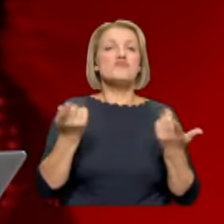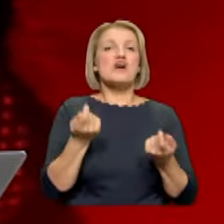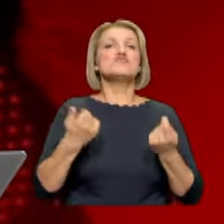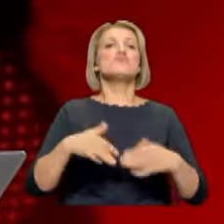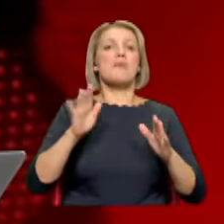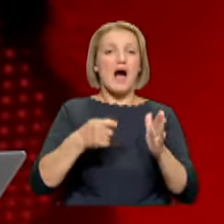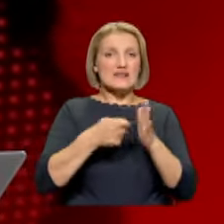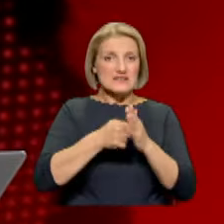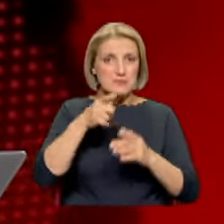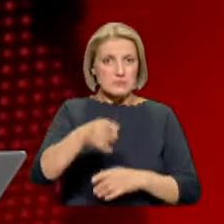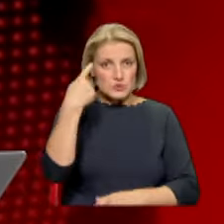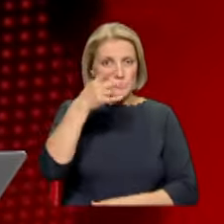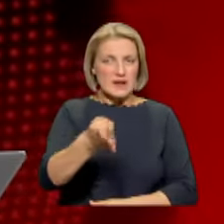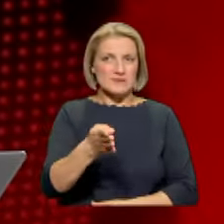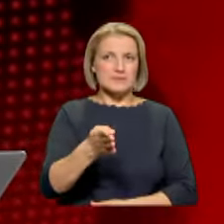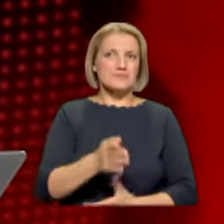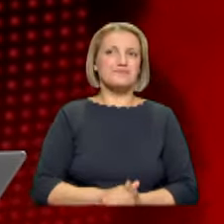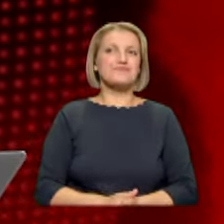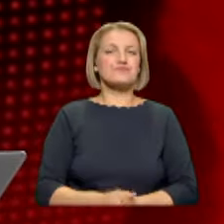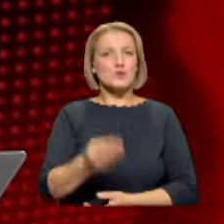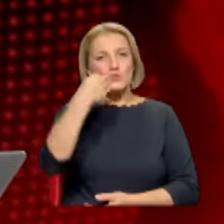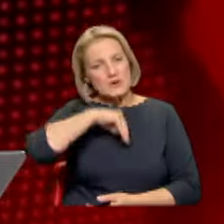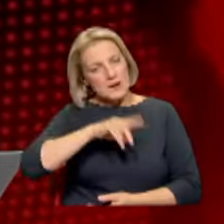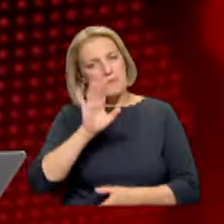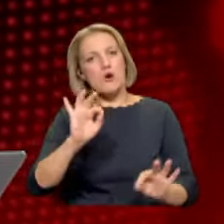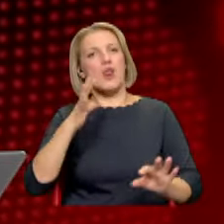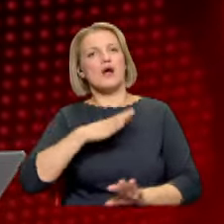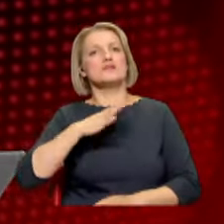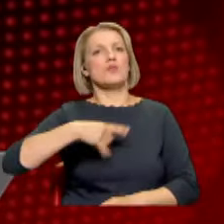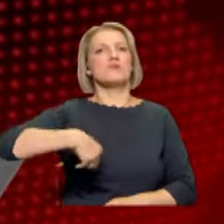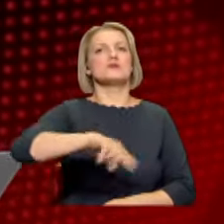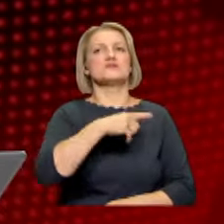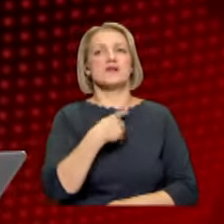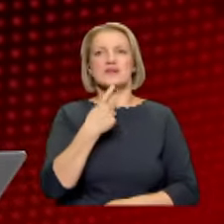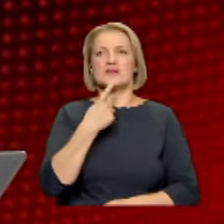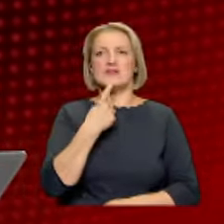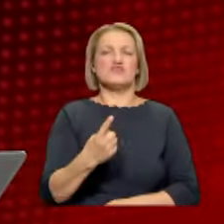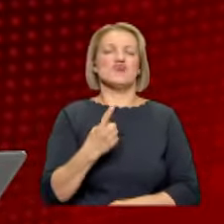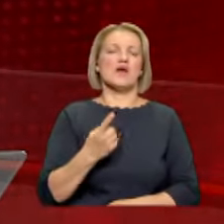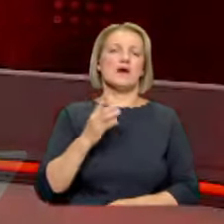adına mı tüm bu tantana? Derseniz tabii böyle isteniyor bizden diyecek halleri yoktu çünkü.